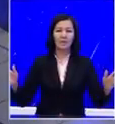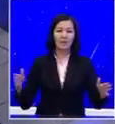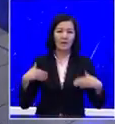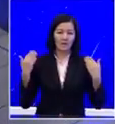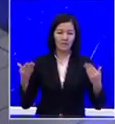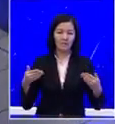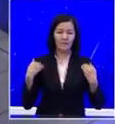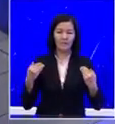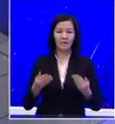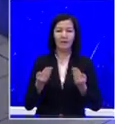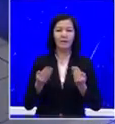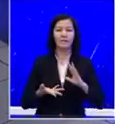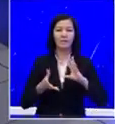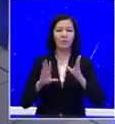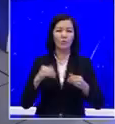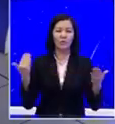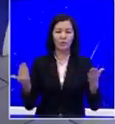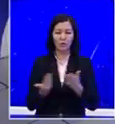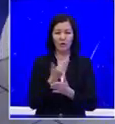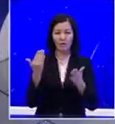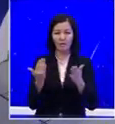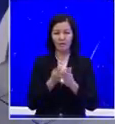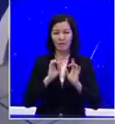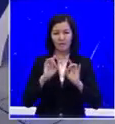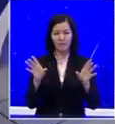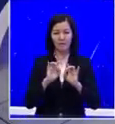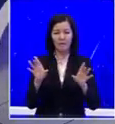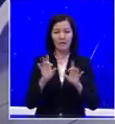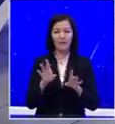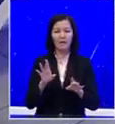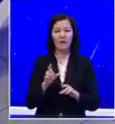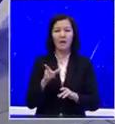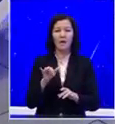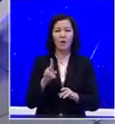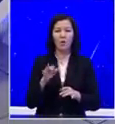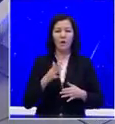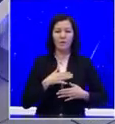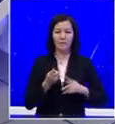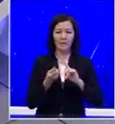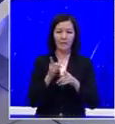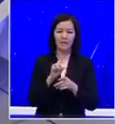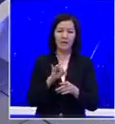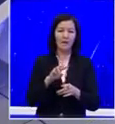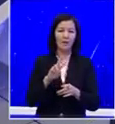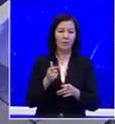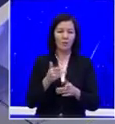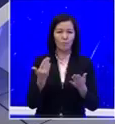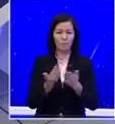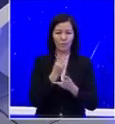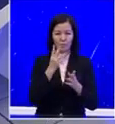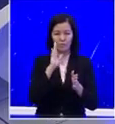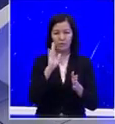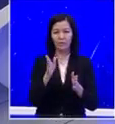Армысыздар, аймақтың бастарнасының тікелей эфирінде қорытынды жаңалықтар. Студияда ақпараттар легімен Гауһар Мұса, сурда отырмада Айгүл